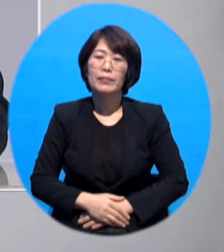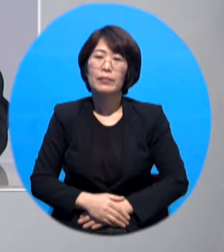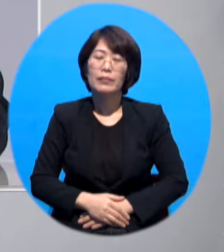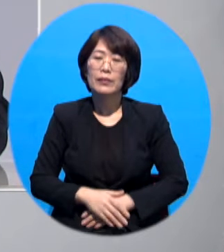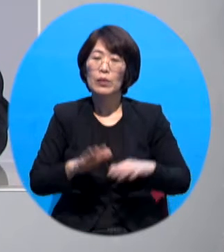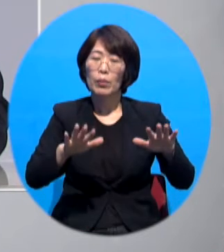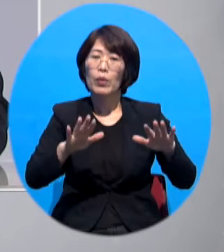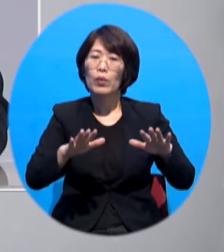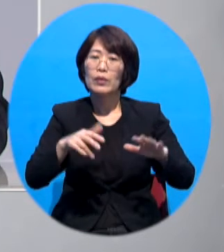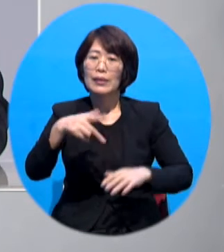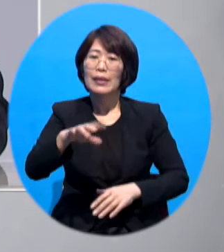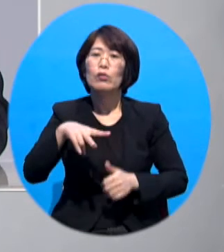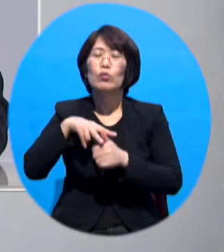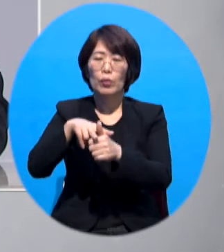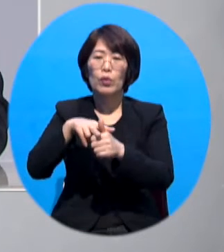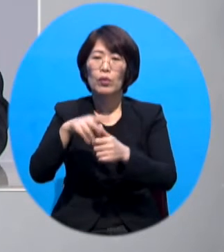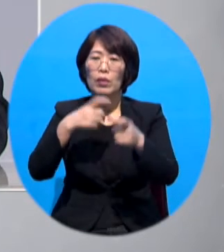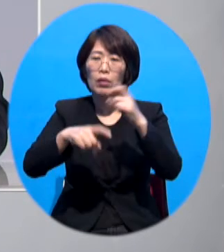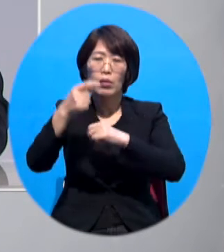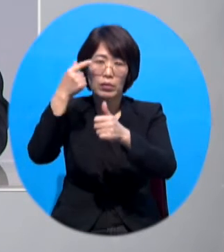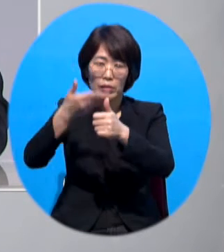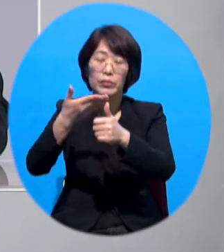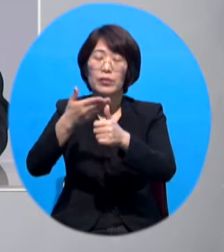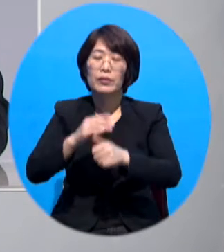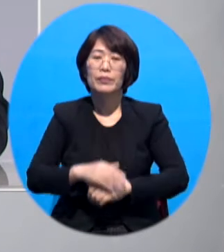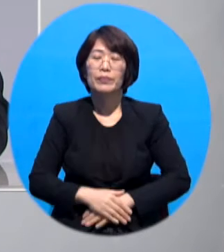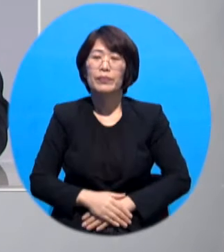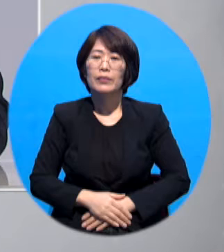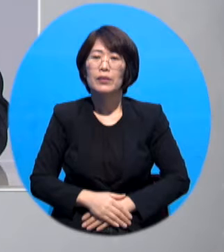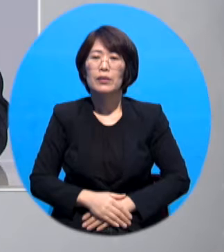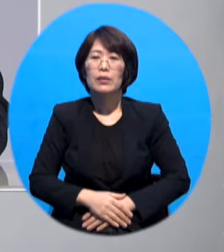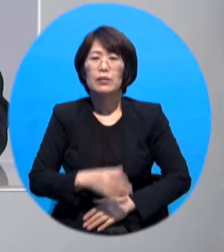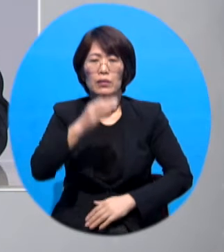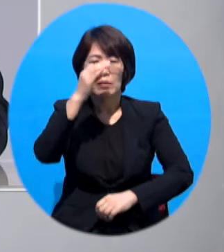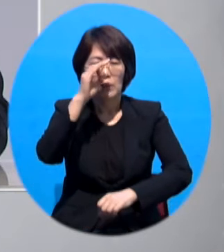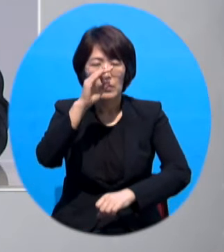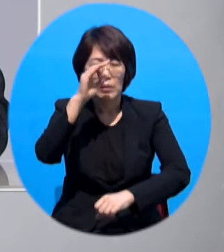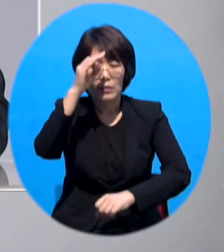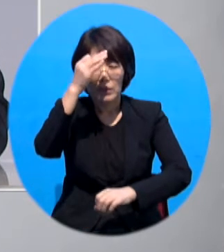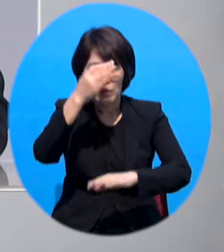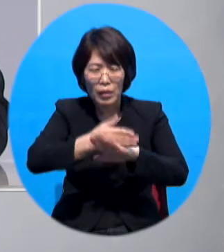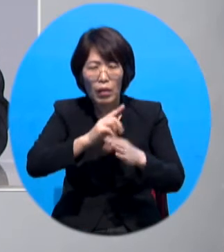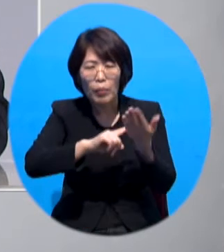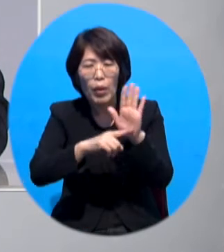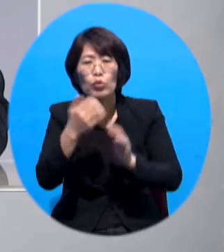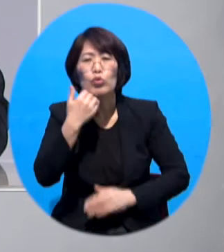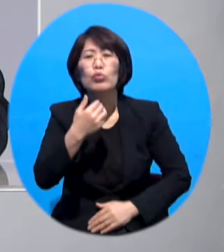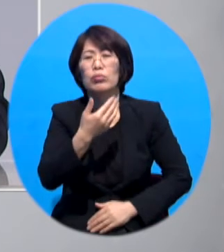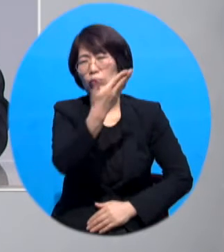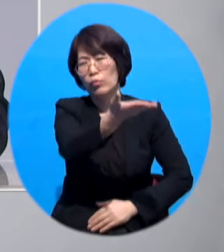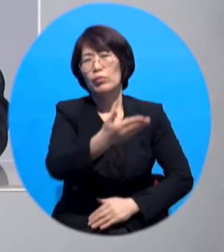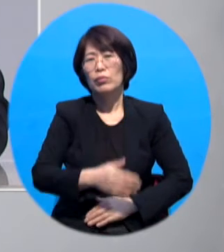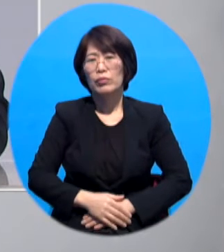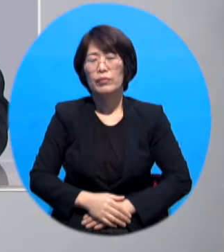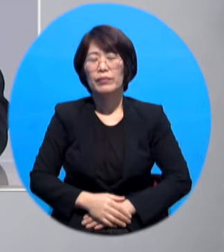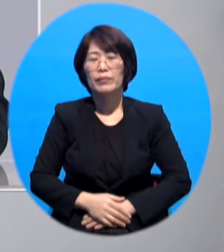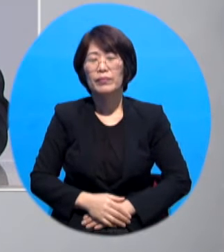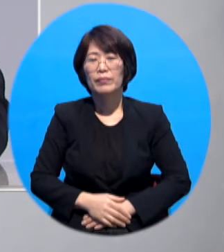4 이번에는 장송 후보 추가점을 3초 드리겠습니다 사과를 해야 될 분은 바로 킴 우울하고 생각해요